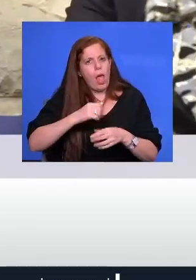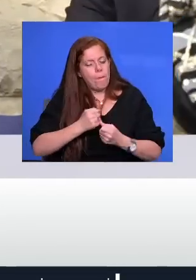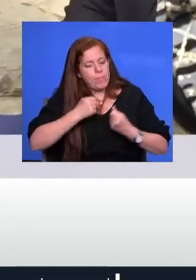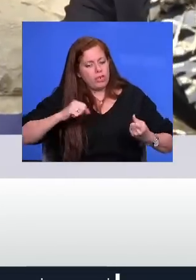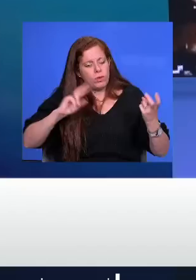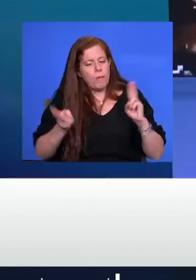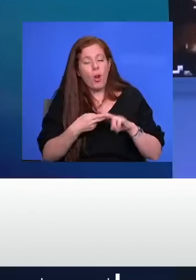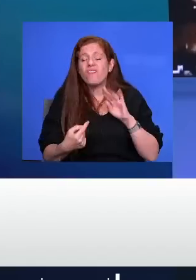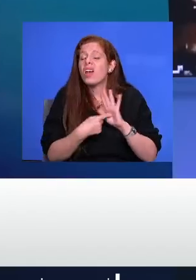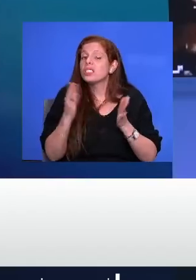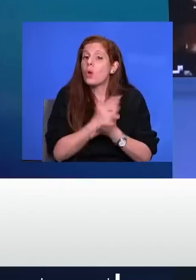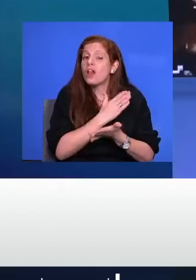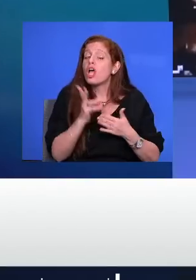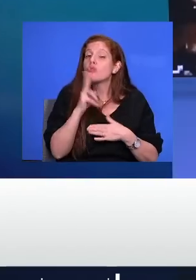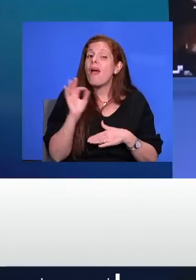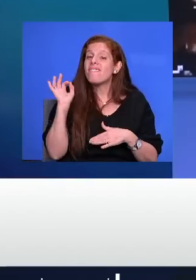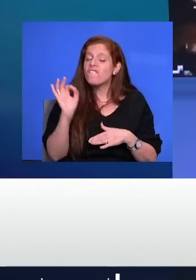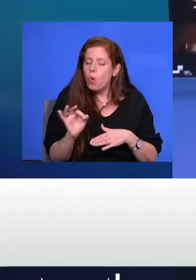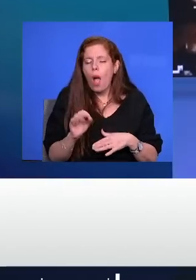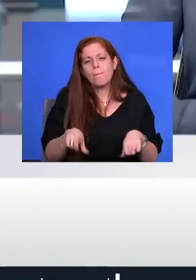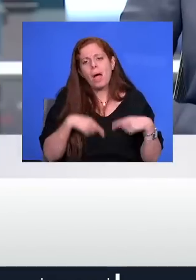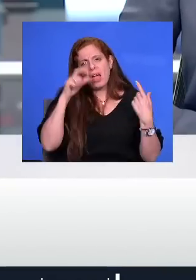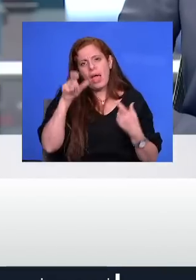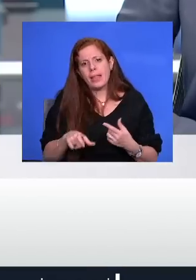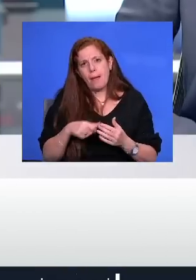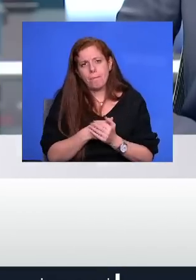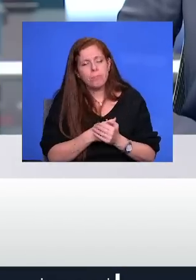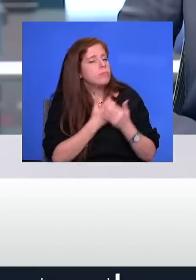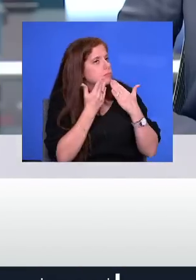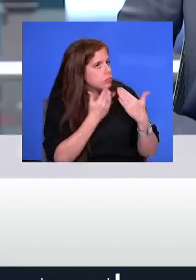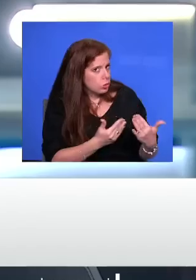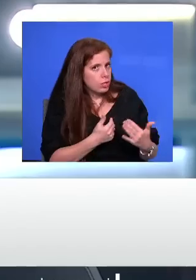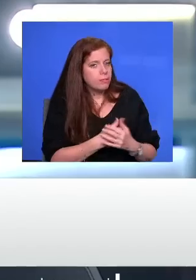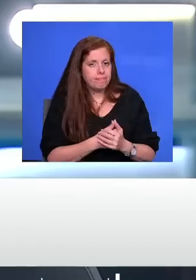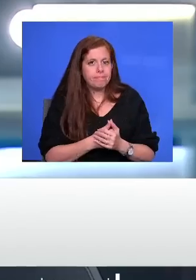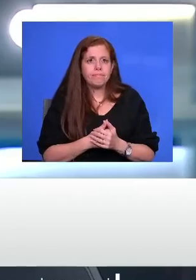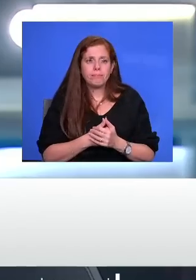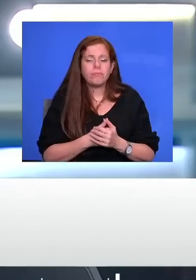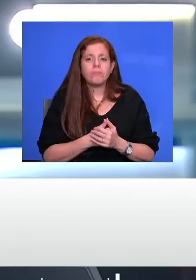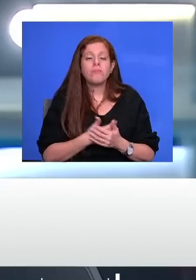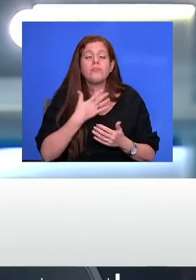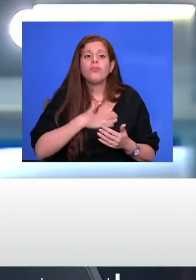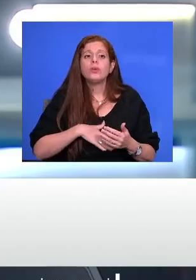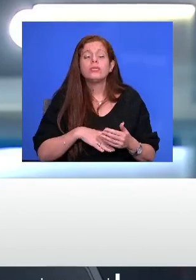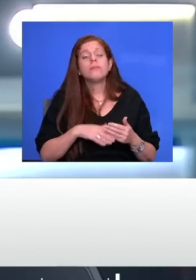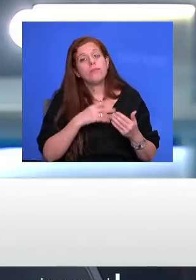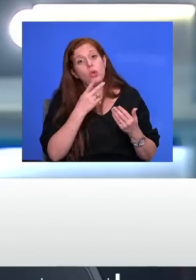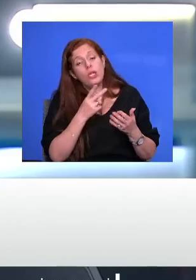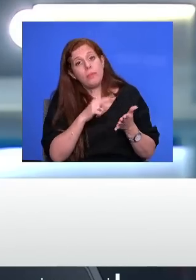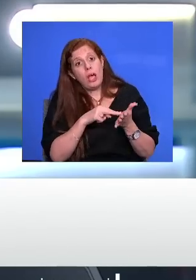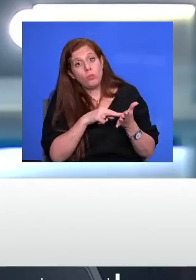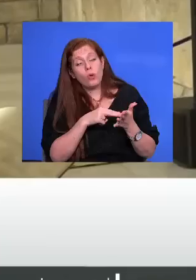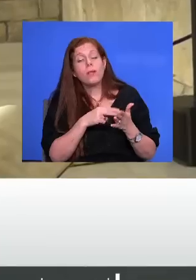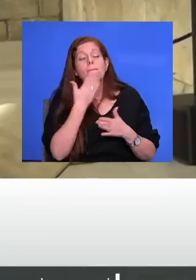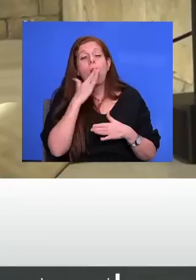החלטה קשה שעלולה לפגוע בחיי אדם. תודה רבה, קטי. תודה. ואנחנו רוצים להיות עכשיו עם התמונות שמגיעות מהכותל. בשעה